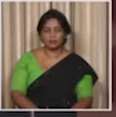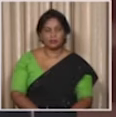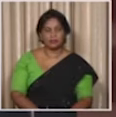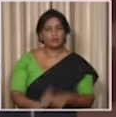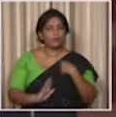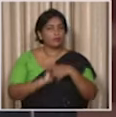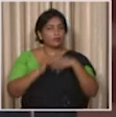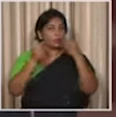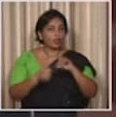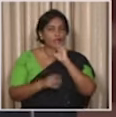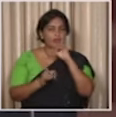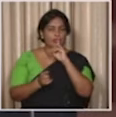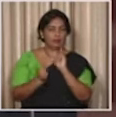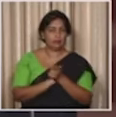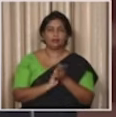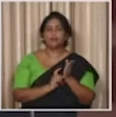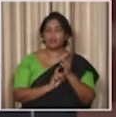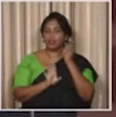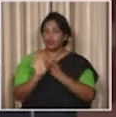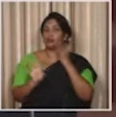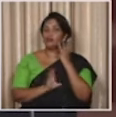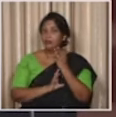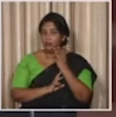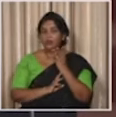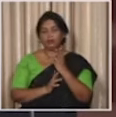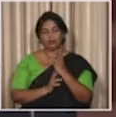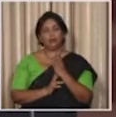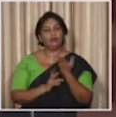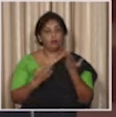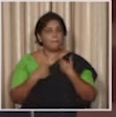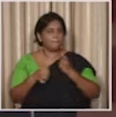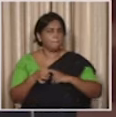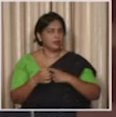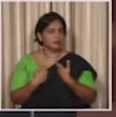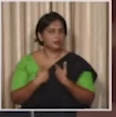රට බංකොලොත් කියලා හැංගුවා මේ අවුරුදු 3ක්. ඒකයි මගේ ප්‍රශ්නේ.